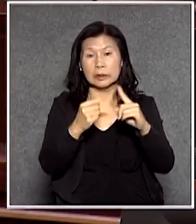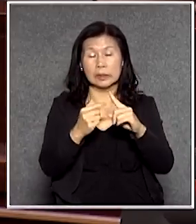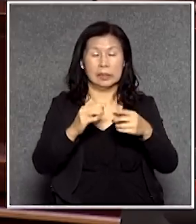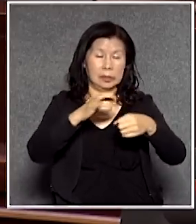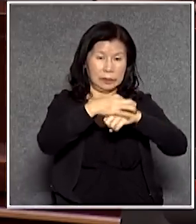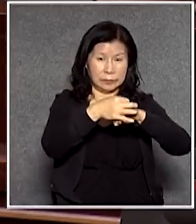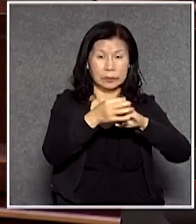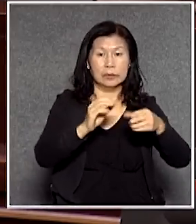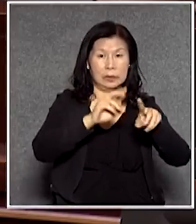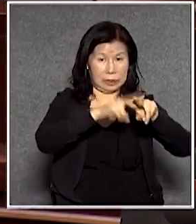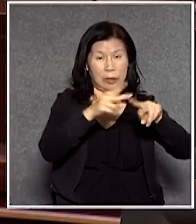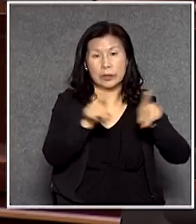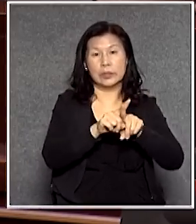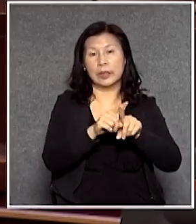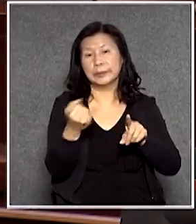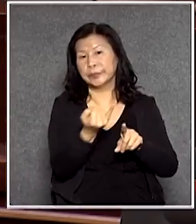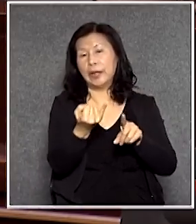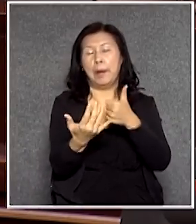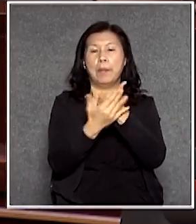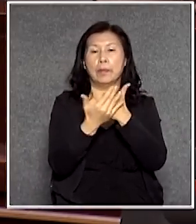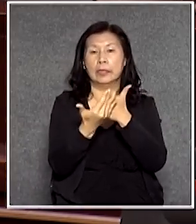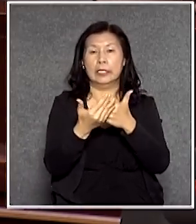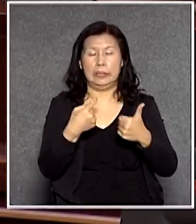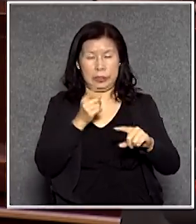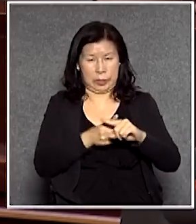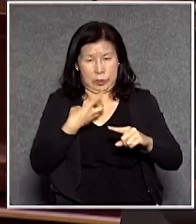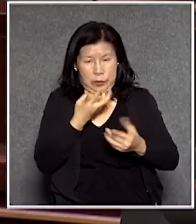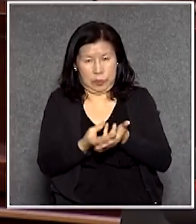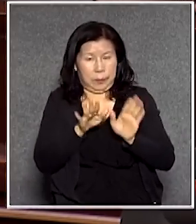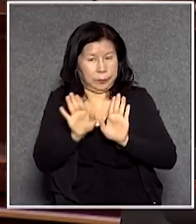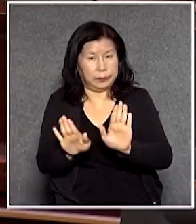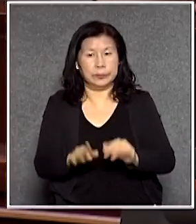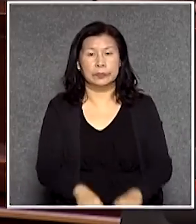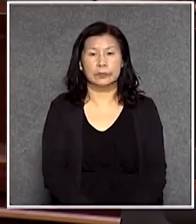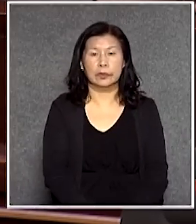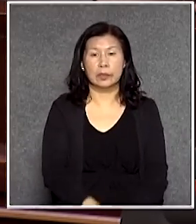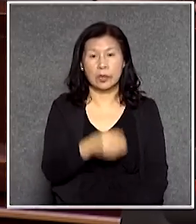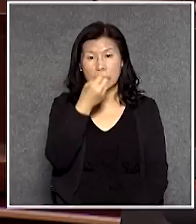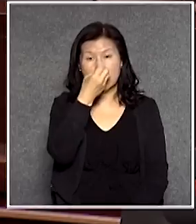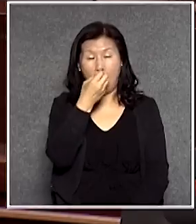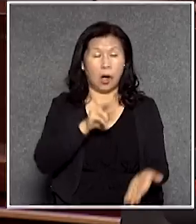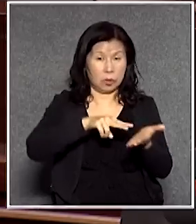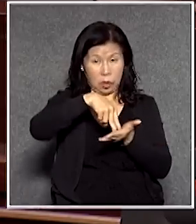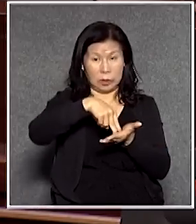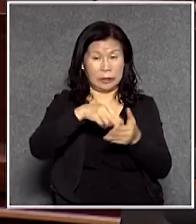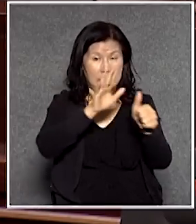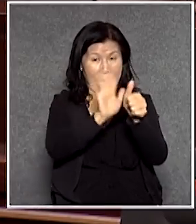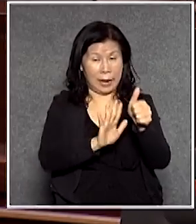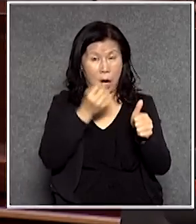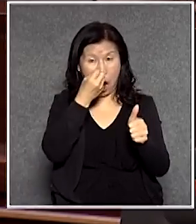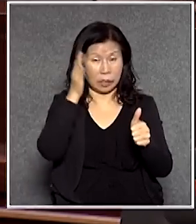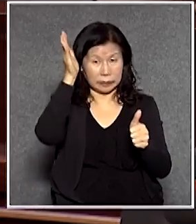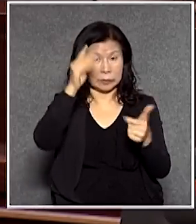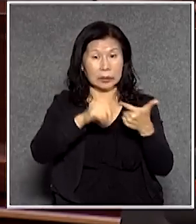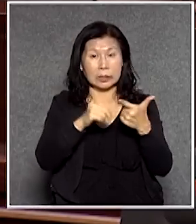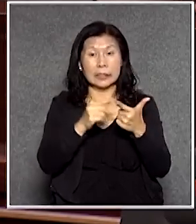家百害而無不利，不可不防。主席，除了港獨思想影響香港的未來，亦有